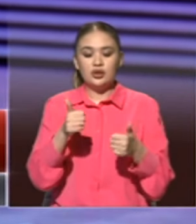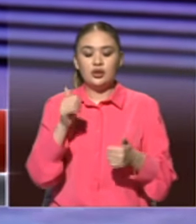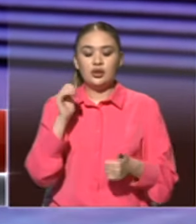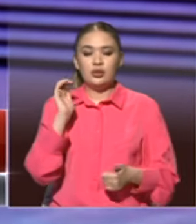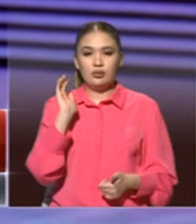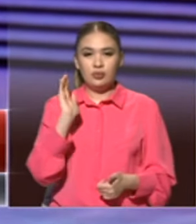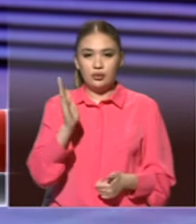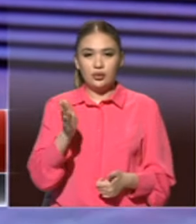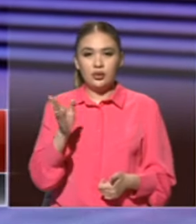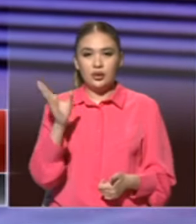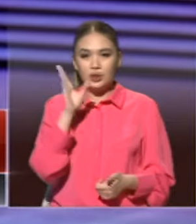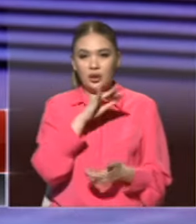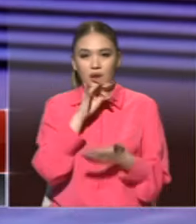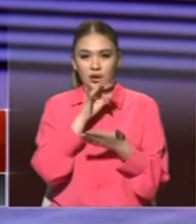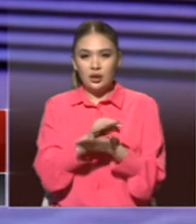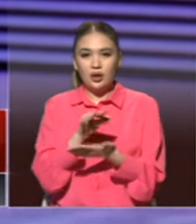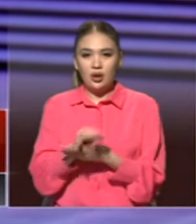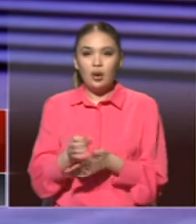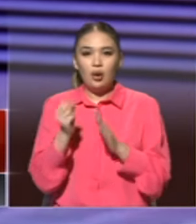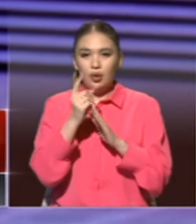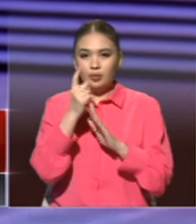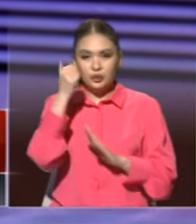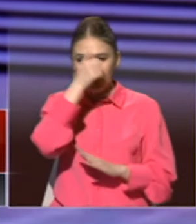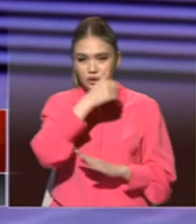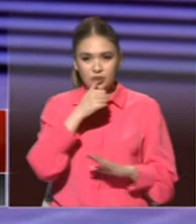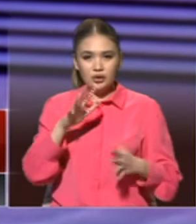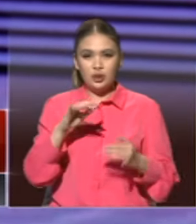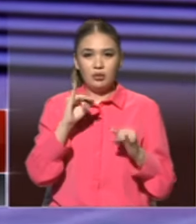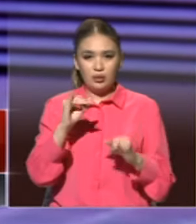болмаса, ол 11 жыл жақсы білім алмаса, әрине